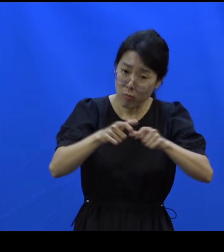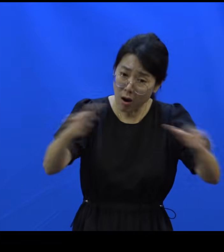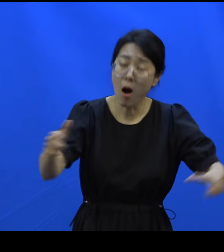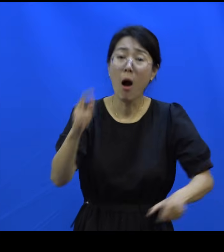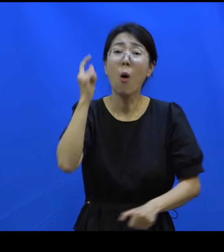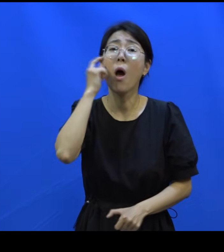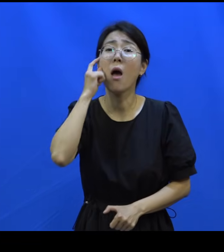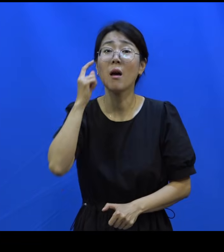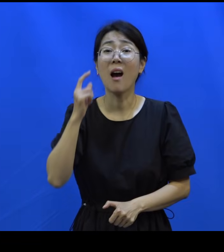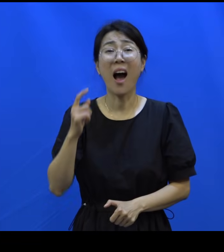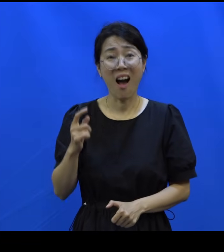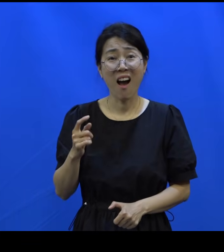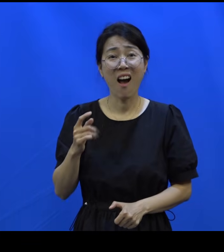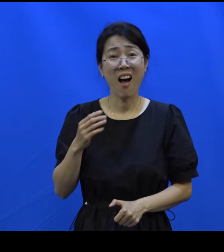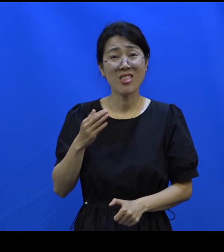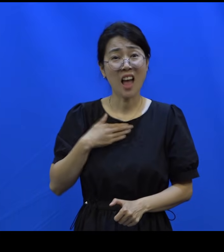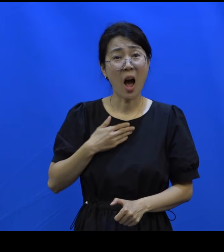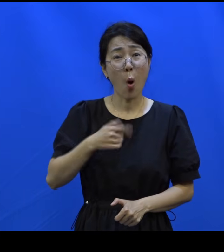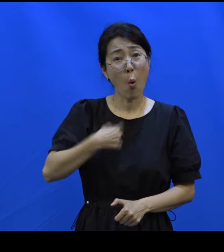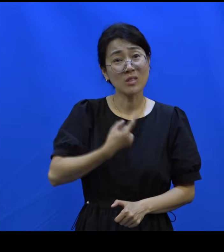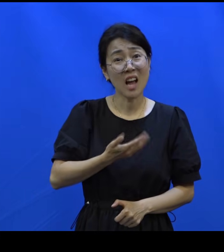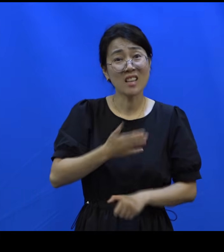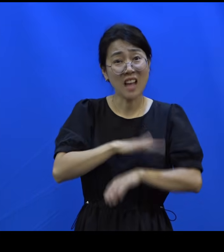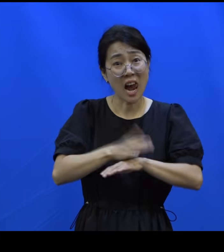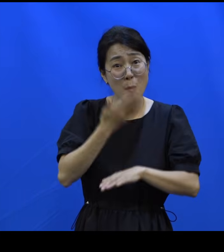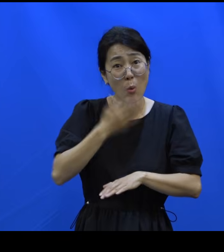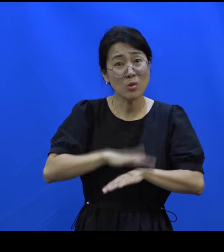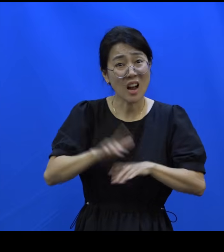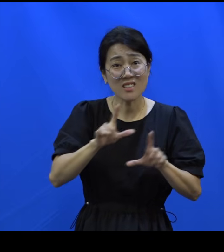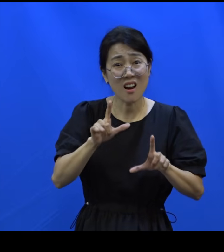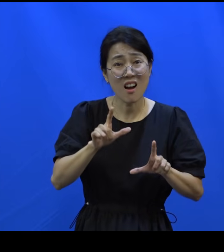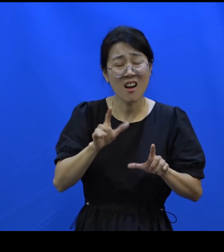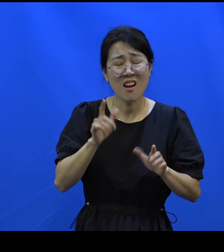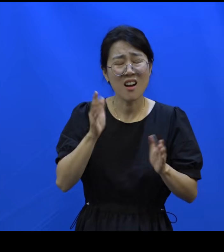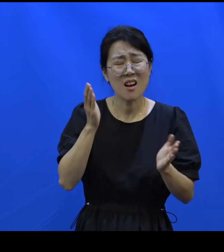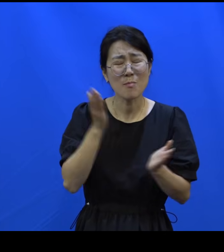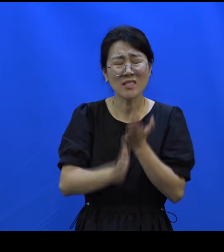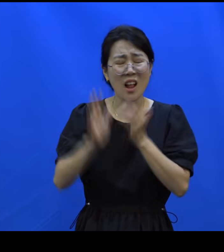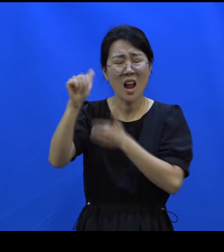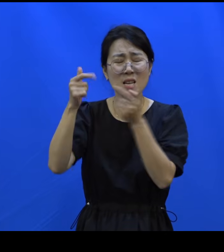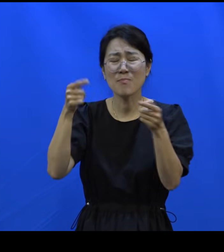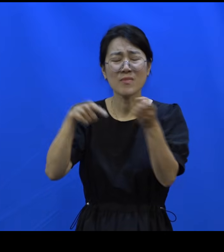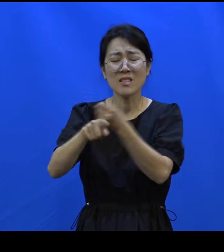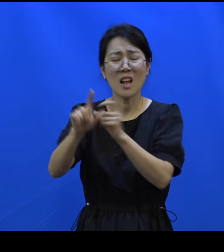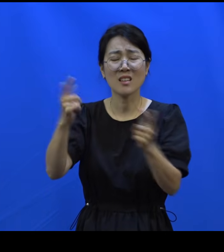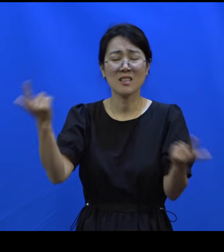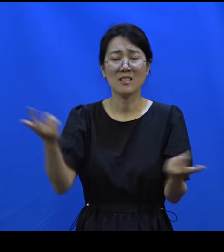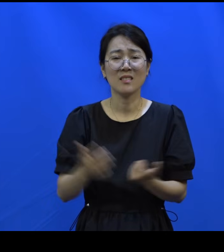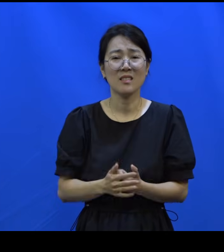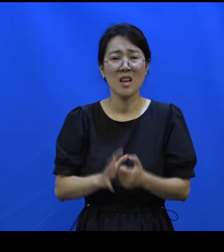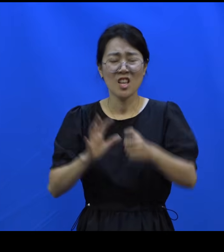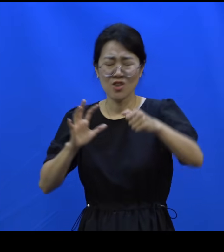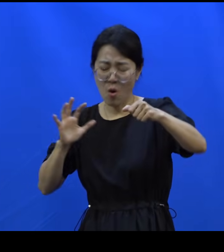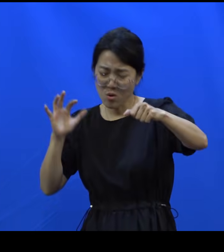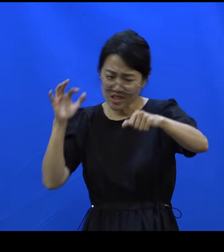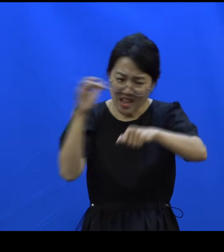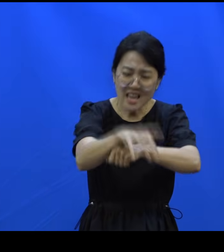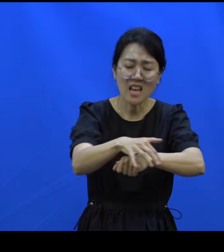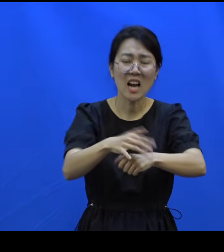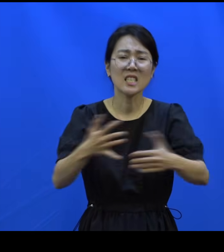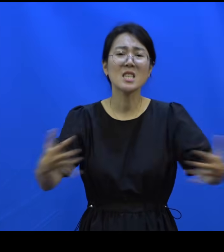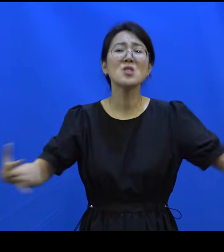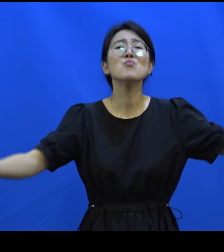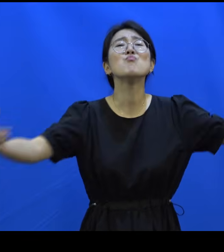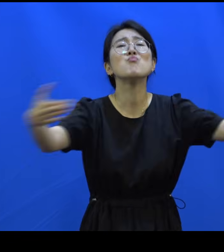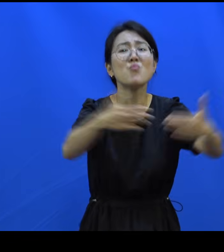권리를 기꺼이 내려놓고 그리스도의 마음을 품고 온 열방과 교회를 섬기는. 여러분, 세상을 품는 교회는